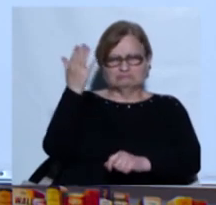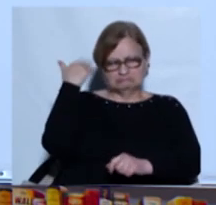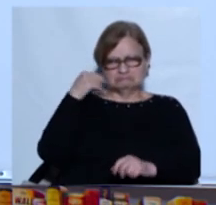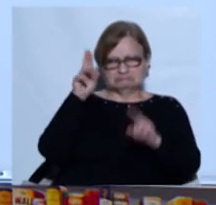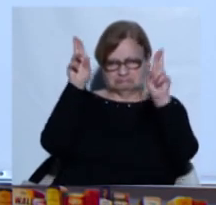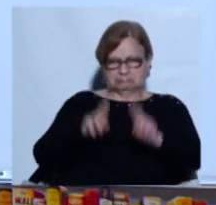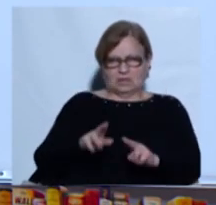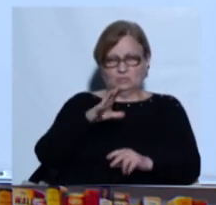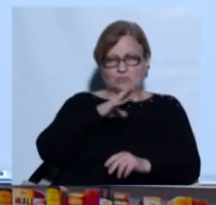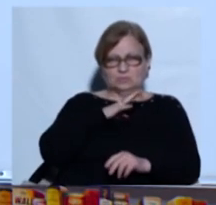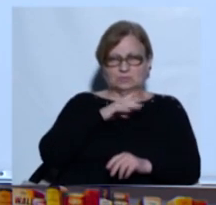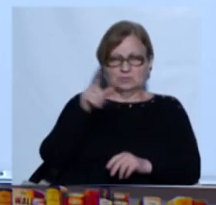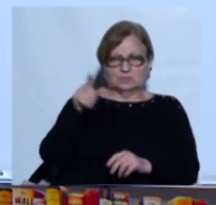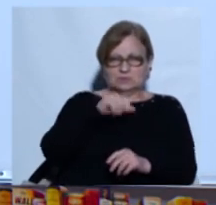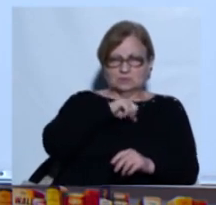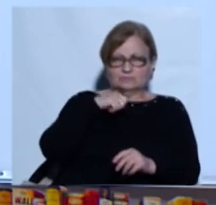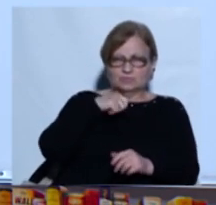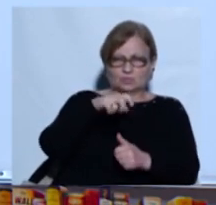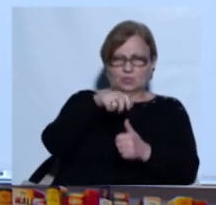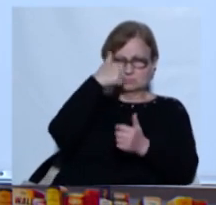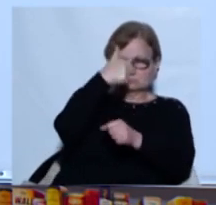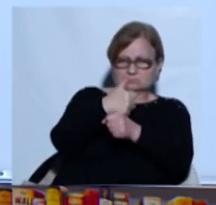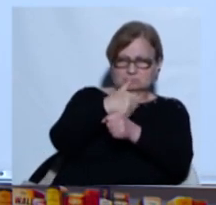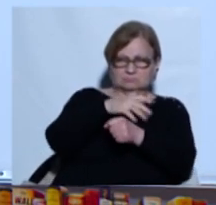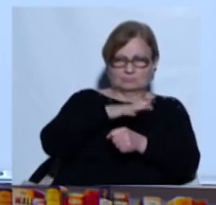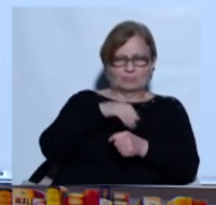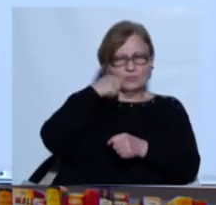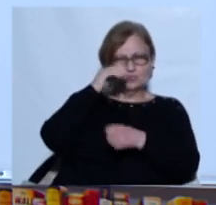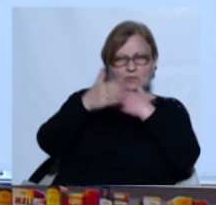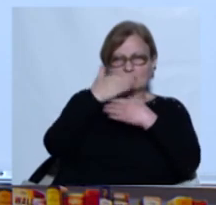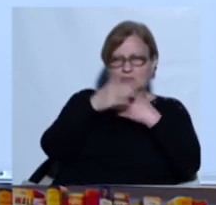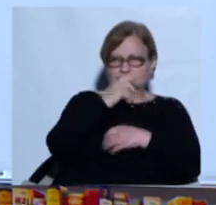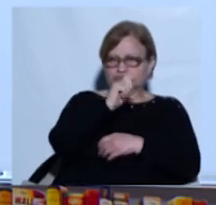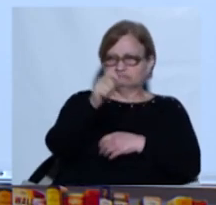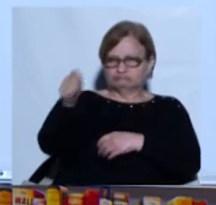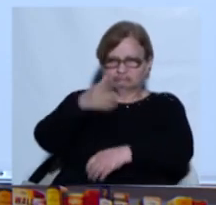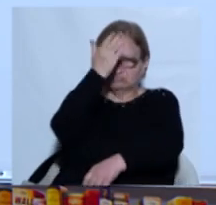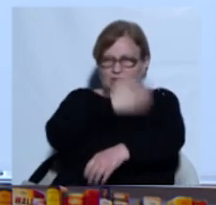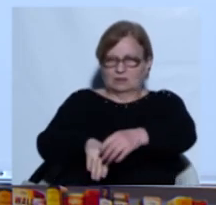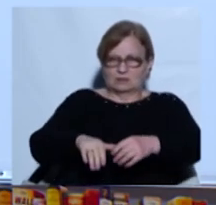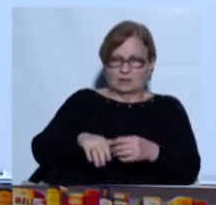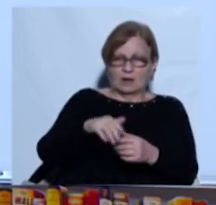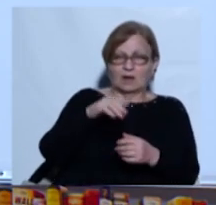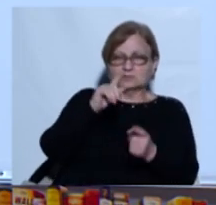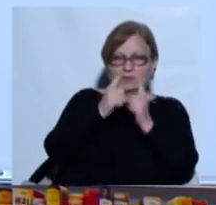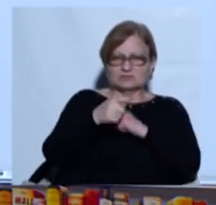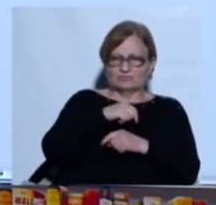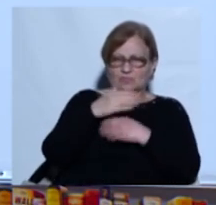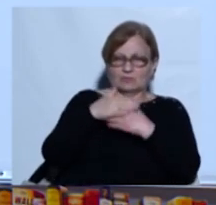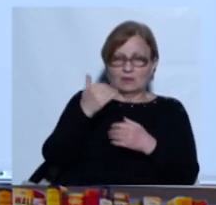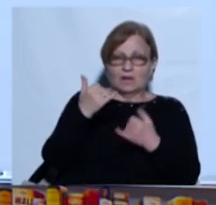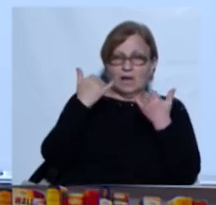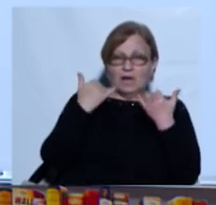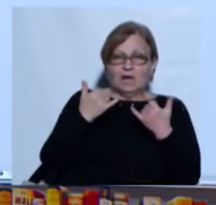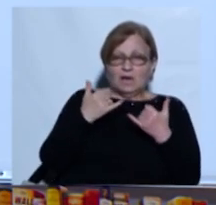ერთგული შემსრულებელი, არამედ საფიხნოს თავში იჯდა, თვითონ გუშინ ჯიდა ვიღაცებს იმის გამო, რომ კლავს არ კვეთდნენ, ხო, მტერს? მაგრამ